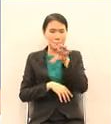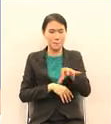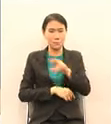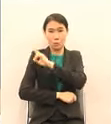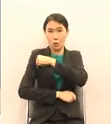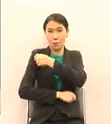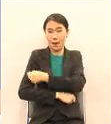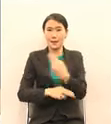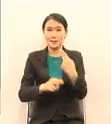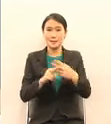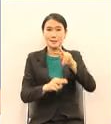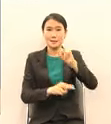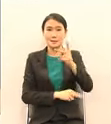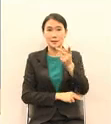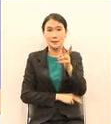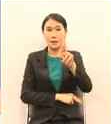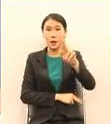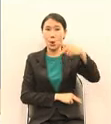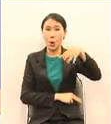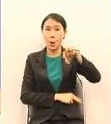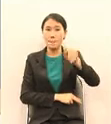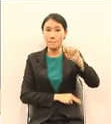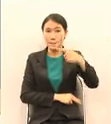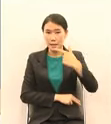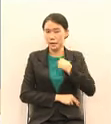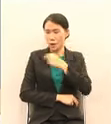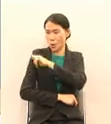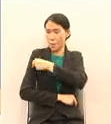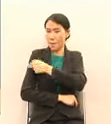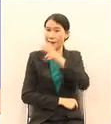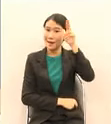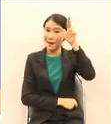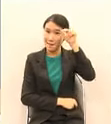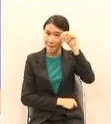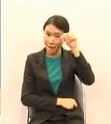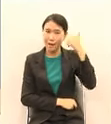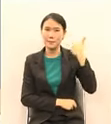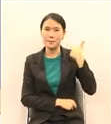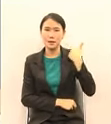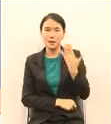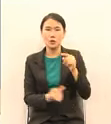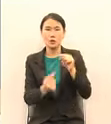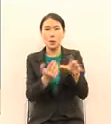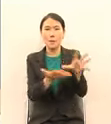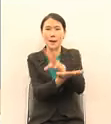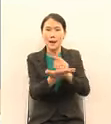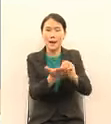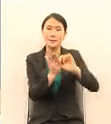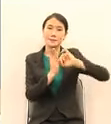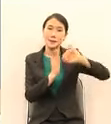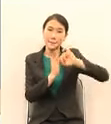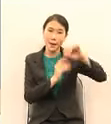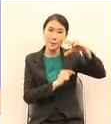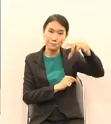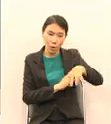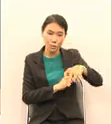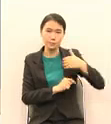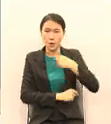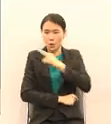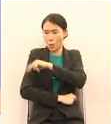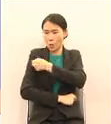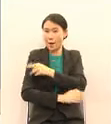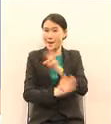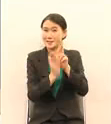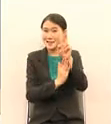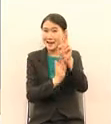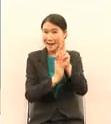พิงค์โรงพยาบาลลำปางนะครับโรงพยาบาลของมหาวิทยาลัยเชียงใหม่นะครับรวมถึงโรงพยาบาลเชียงรายประ